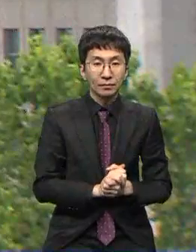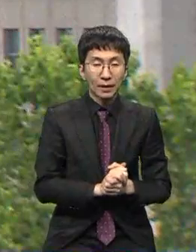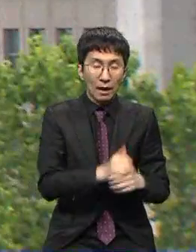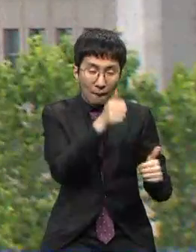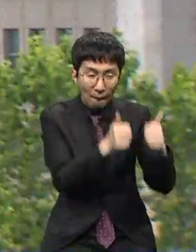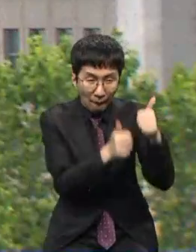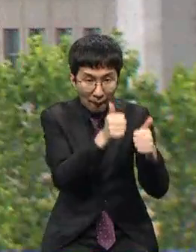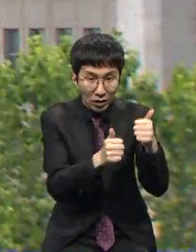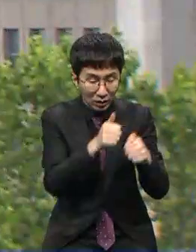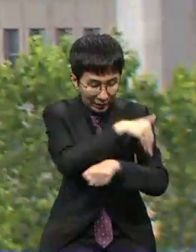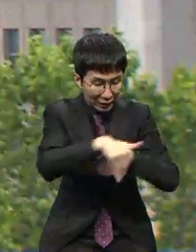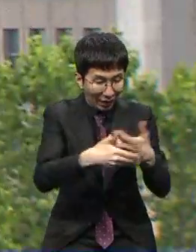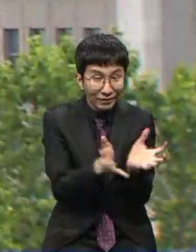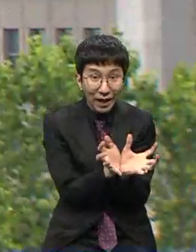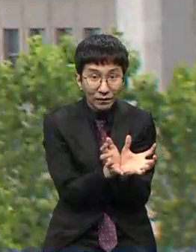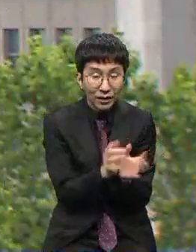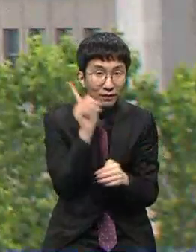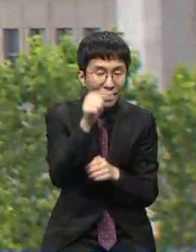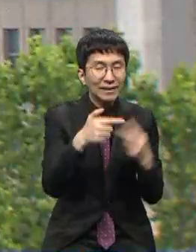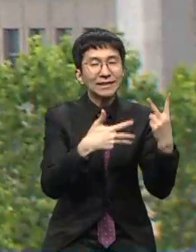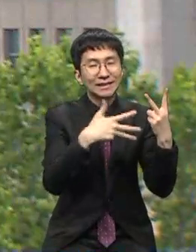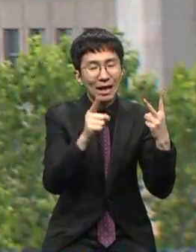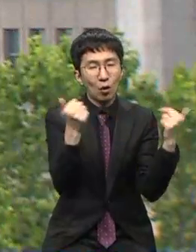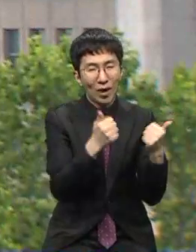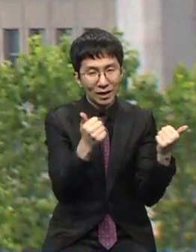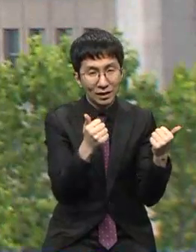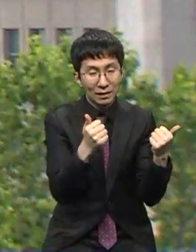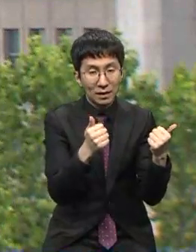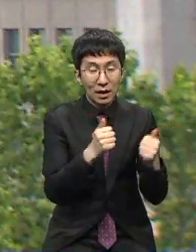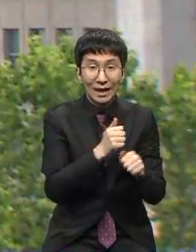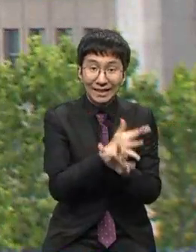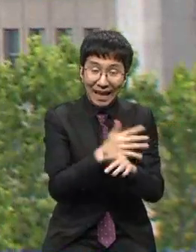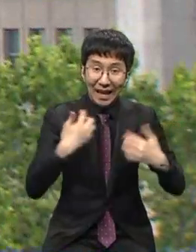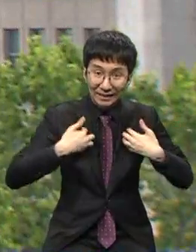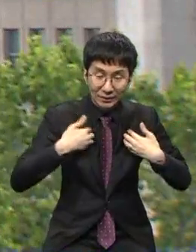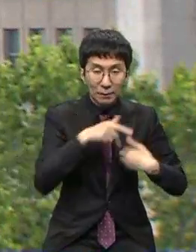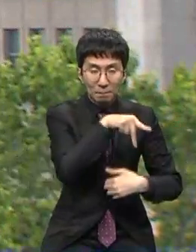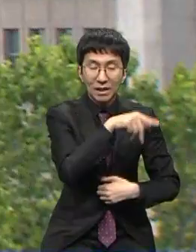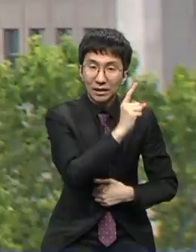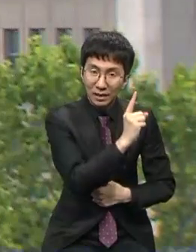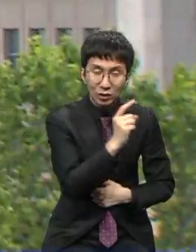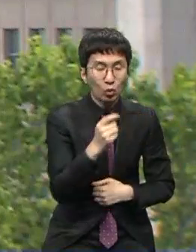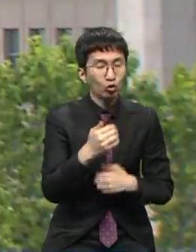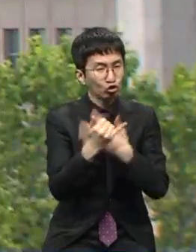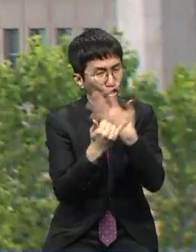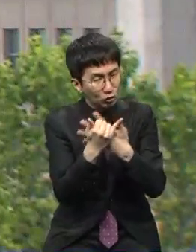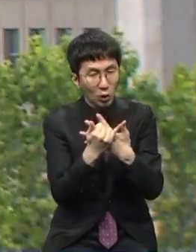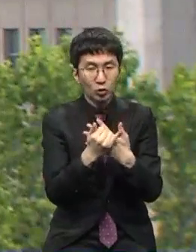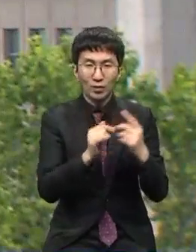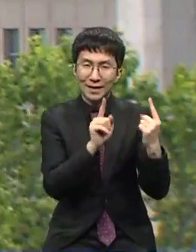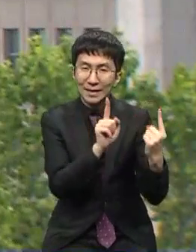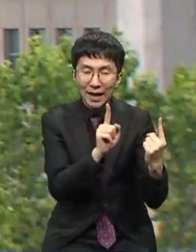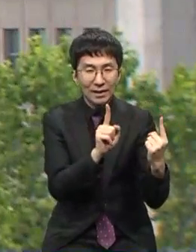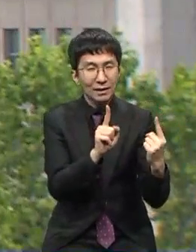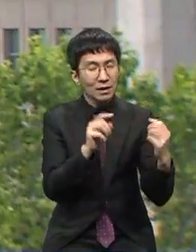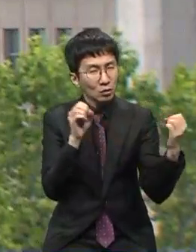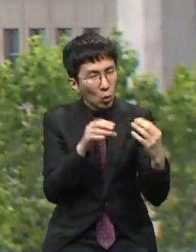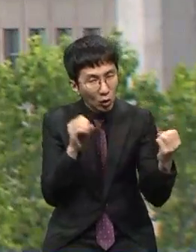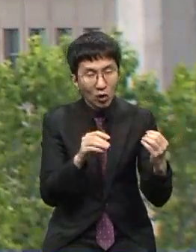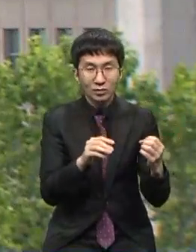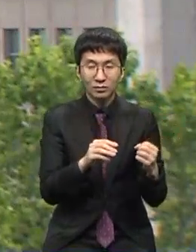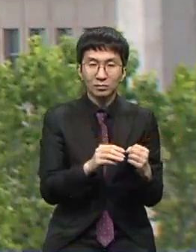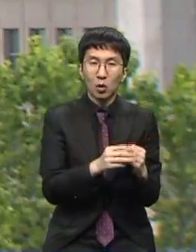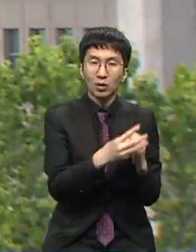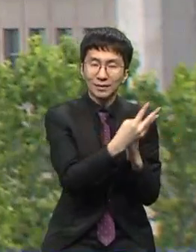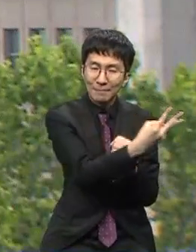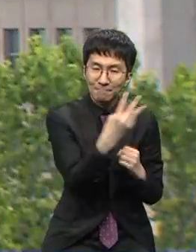경선기획단은 내일 2차 회의를 여는데 예능 PD나 유튜버 영입, 1대1 끝장 토론이나 3인 1조 리그전 같은